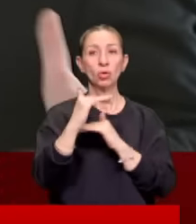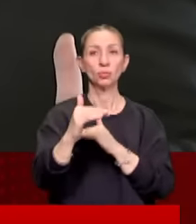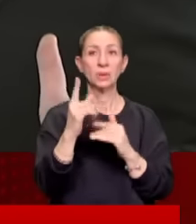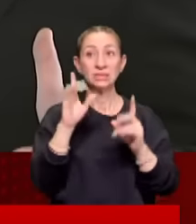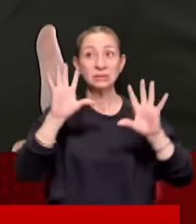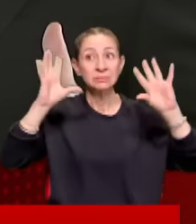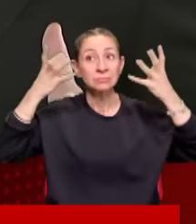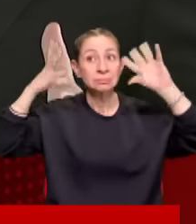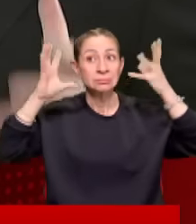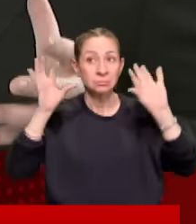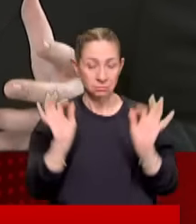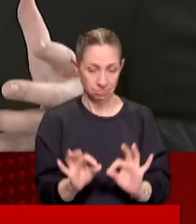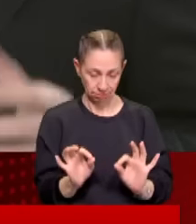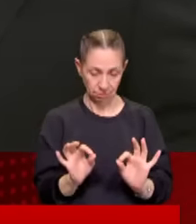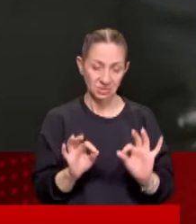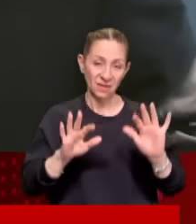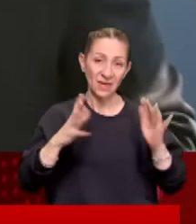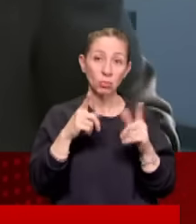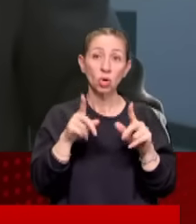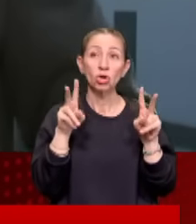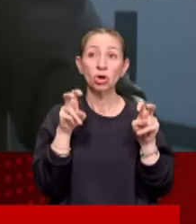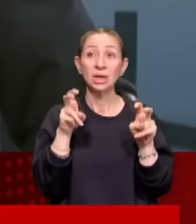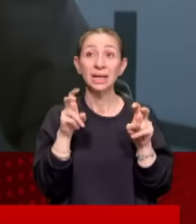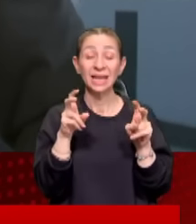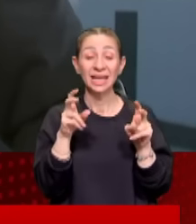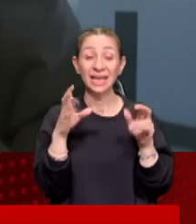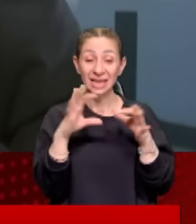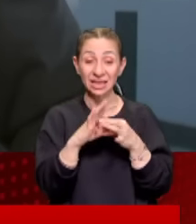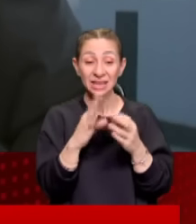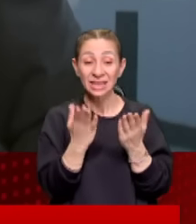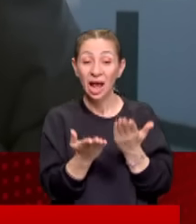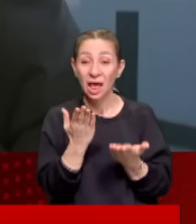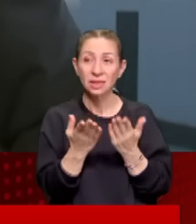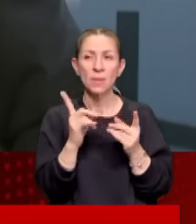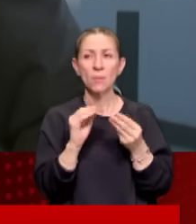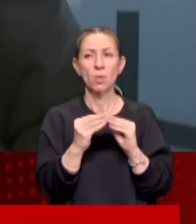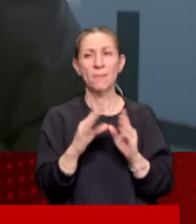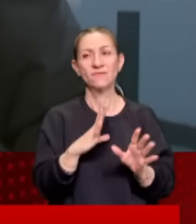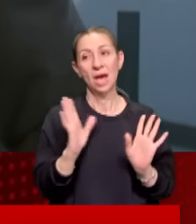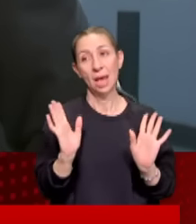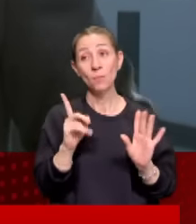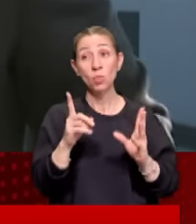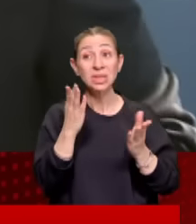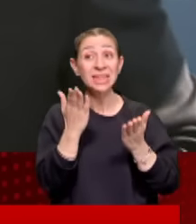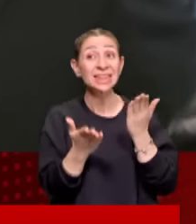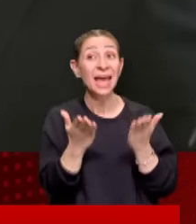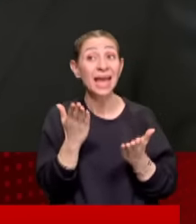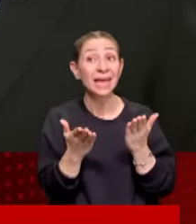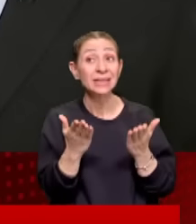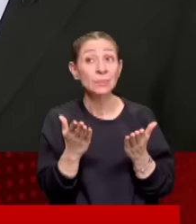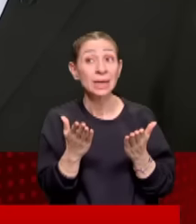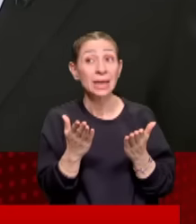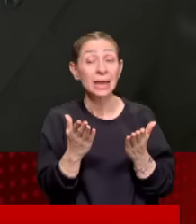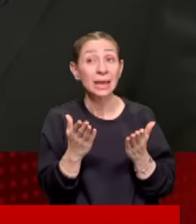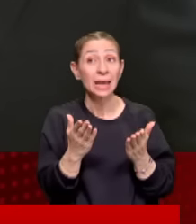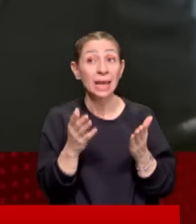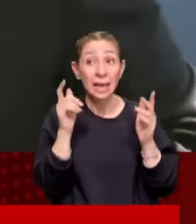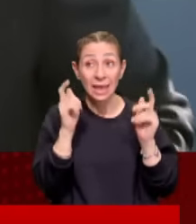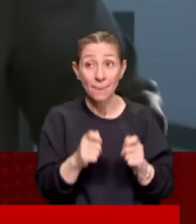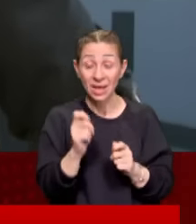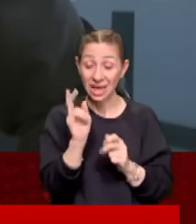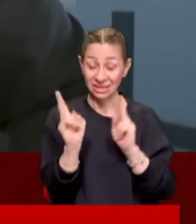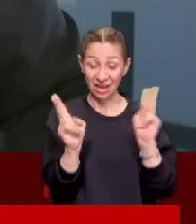cinnet geçiriyoruz ya da bu konuyla ilgili ölçümlemelerde bir sorun yaşıyoruz. Ya da bu ölçümlemelerin ölçümleme